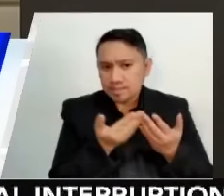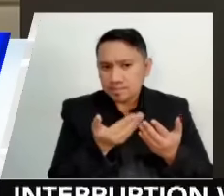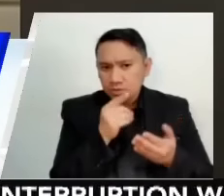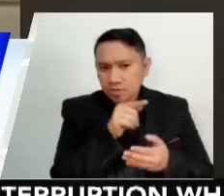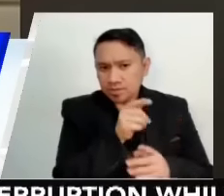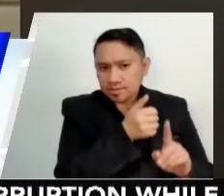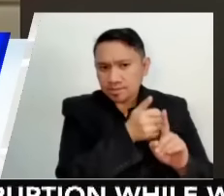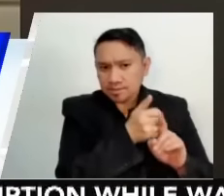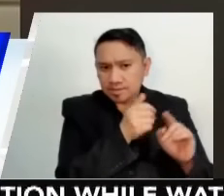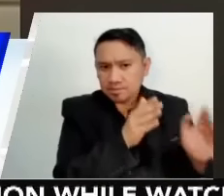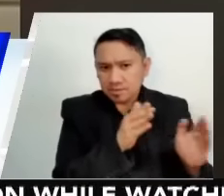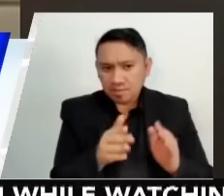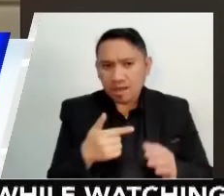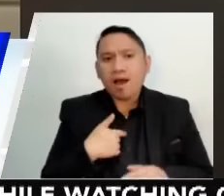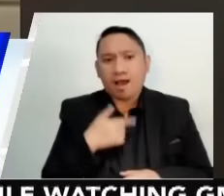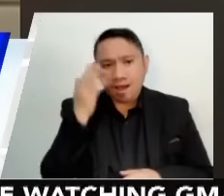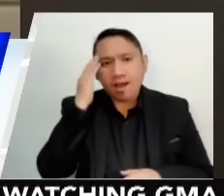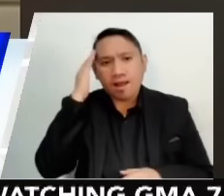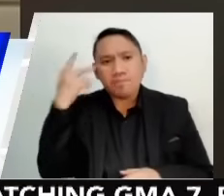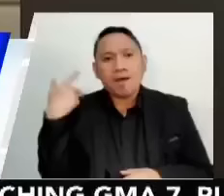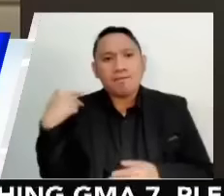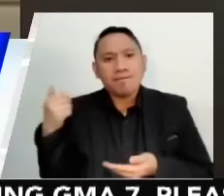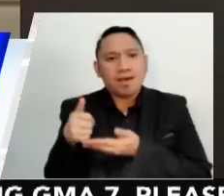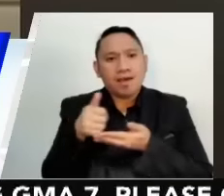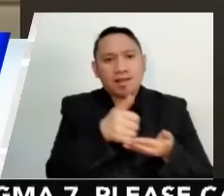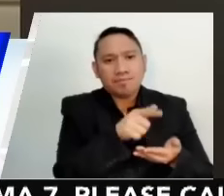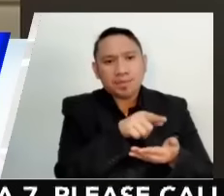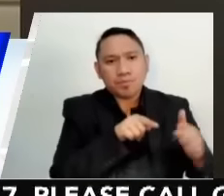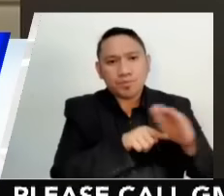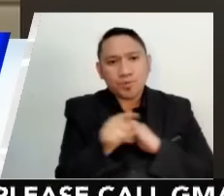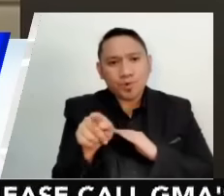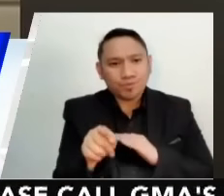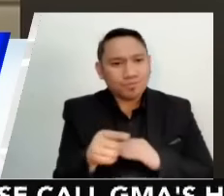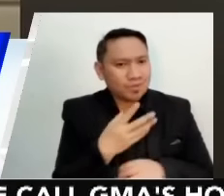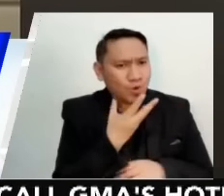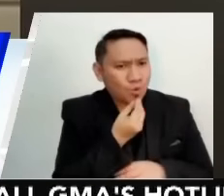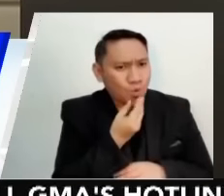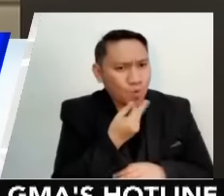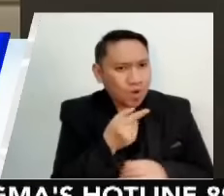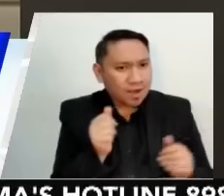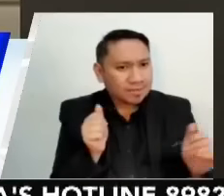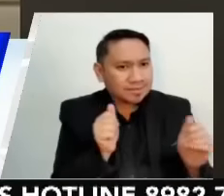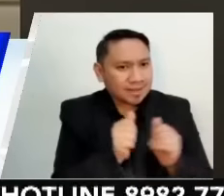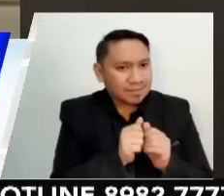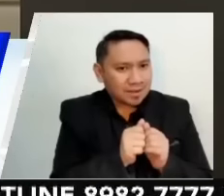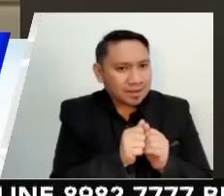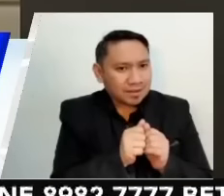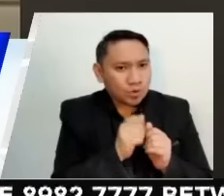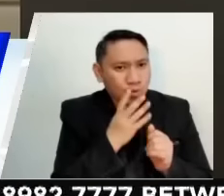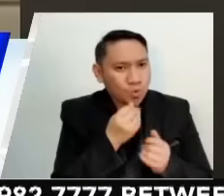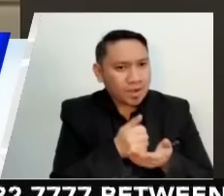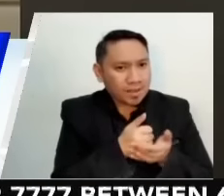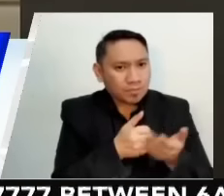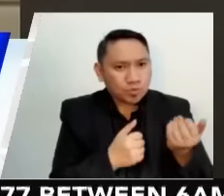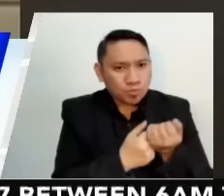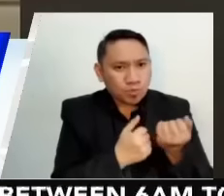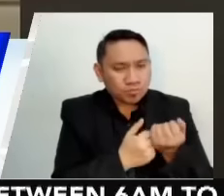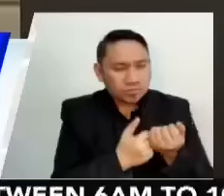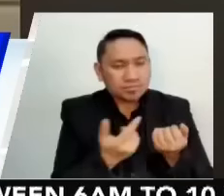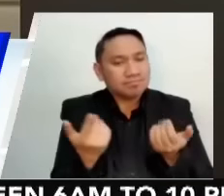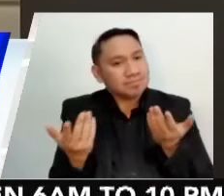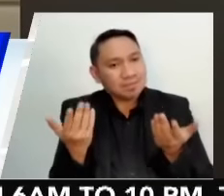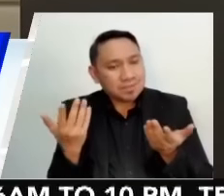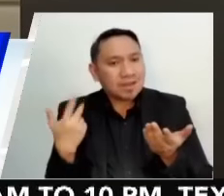ako may tumulong sa kanya para tumakas. At sino-sino pa yung mga kasabot dito. Kasama ng mga government officials dahil may alam kami